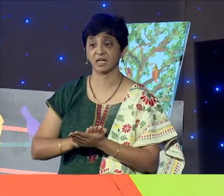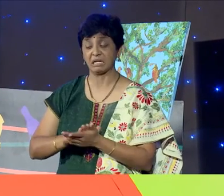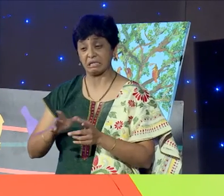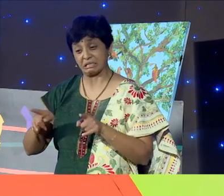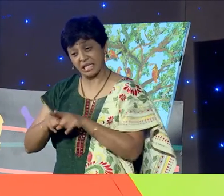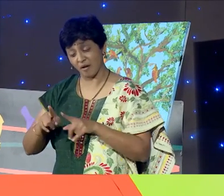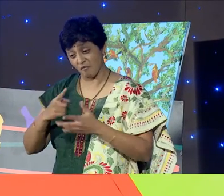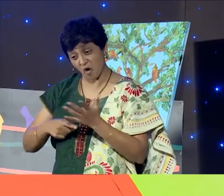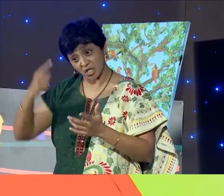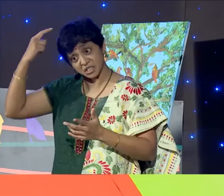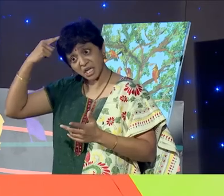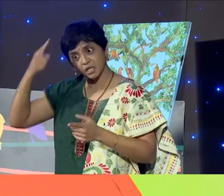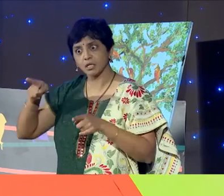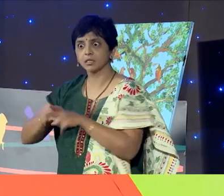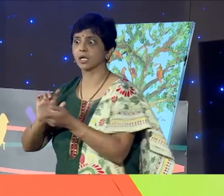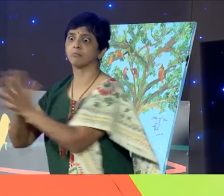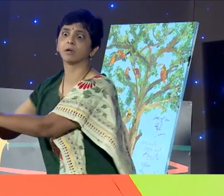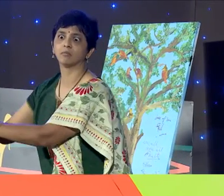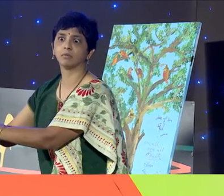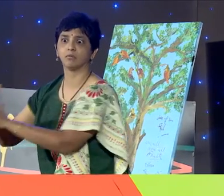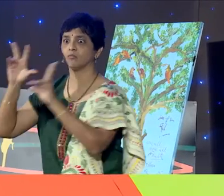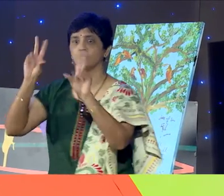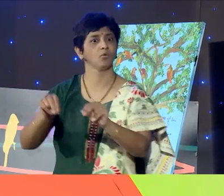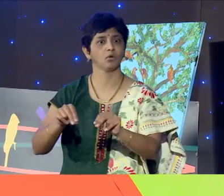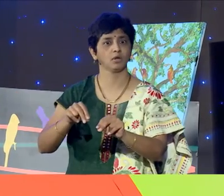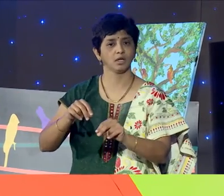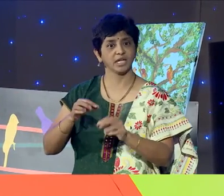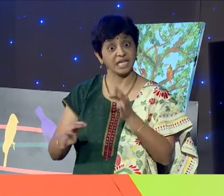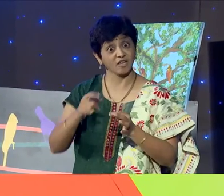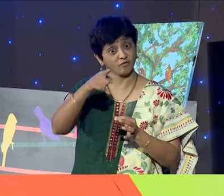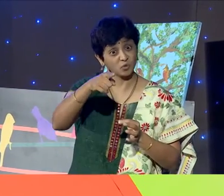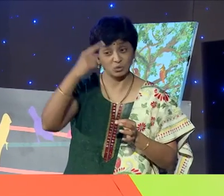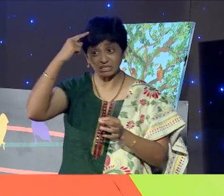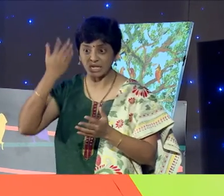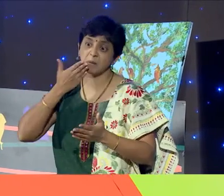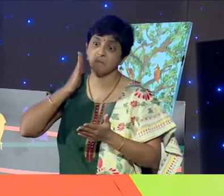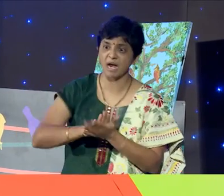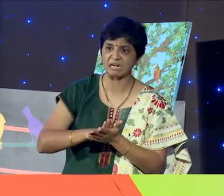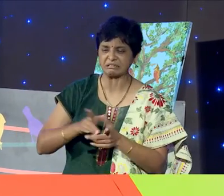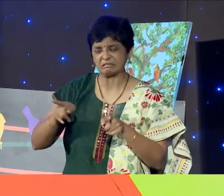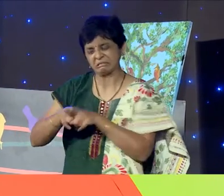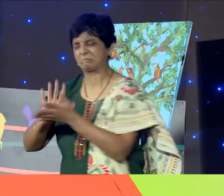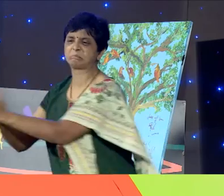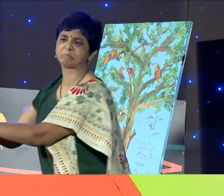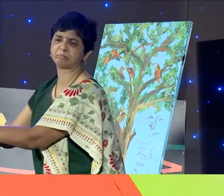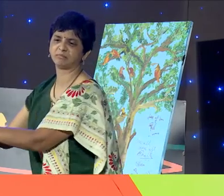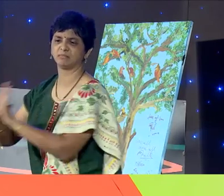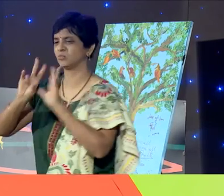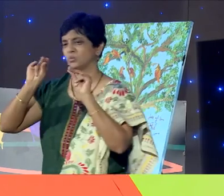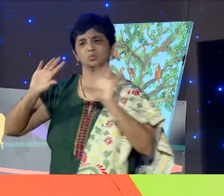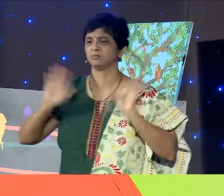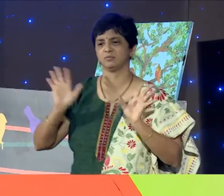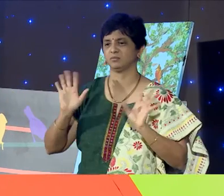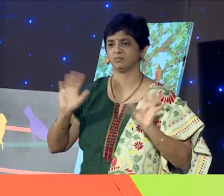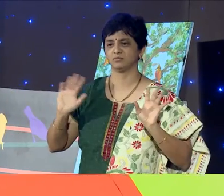हैं। दोस्तों इतना याद रखें, मैं तो कहता हूं ये लाइन को हम बिल्कुल रोज दोहराए कि राह देखने वालों के हाथ